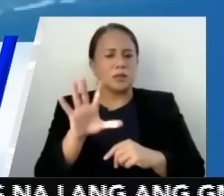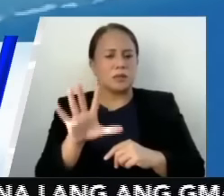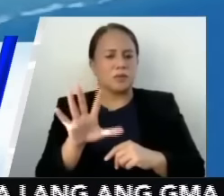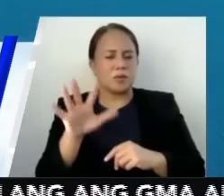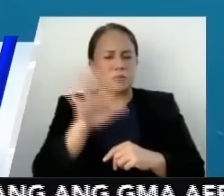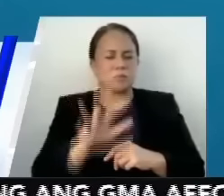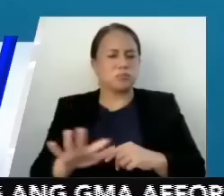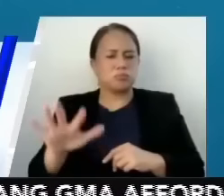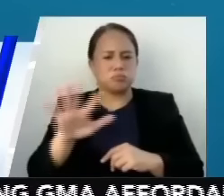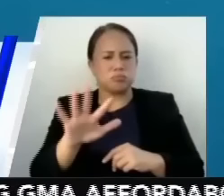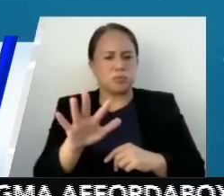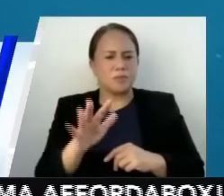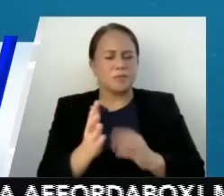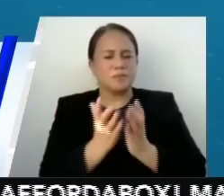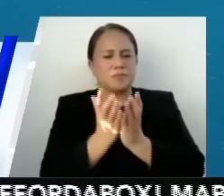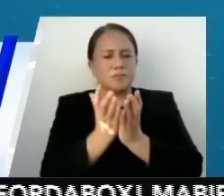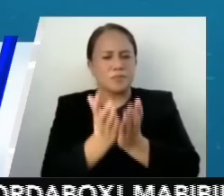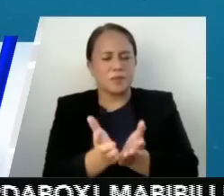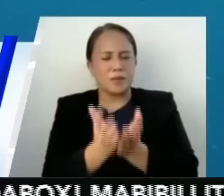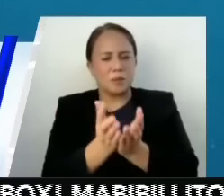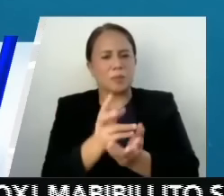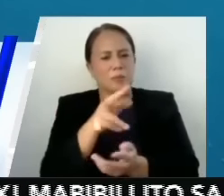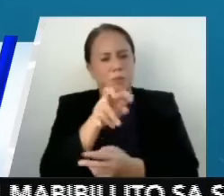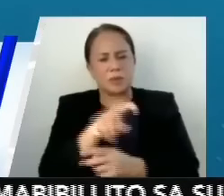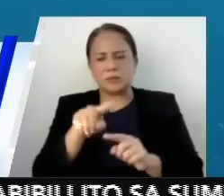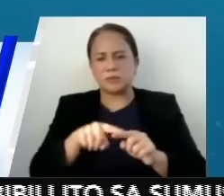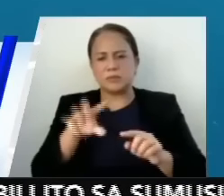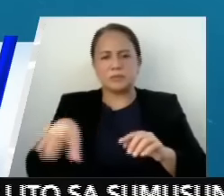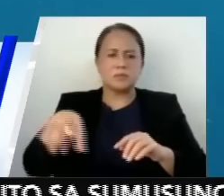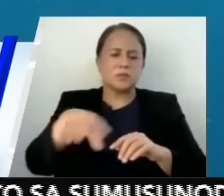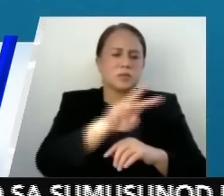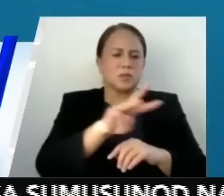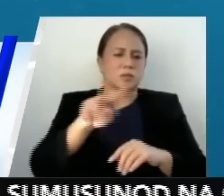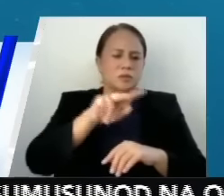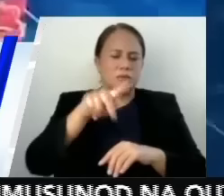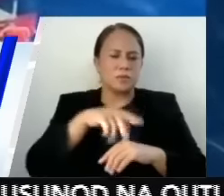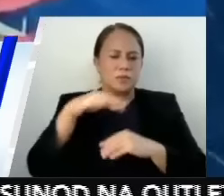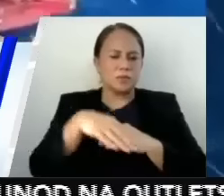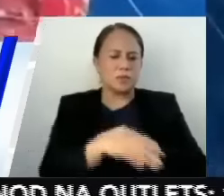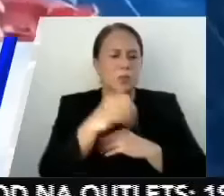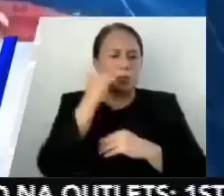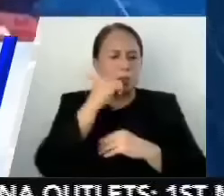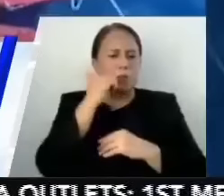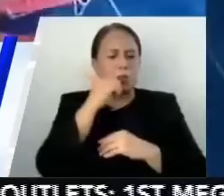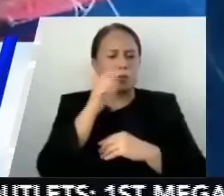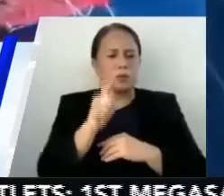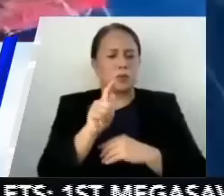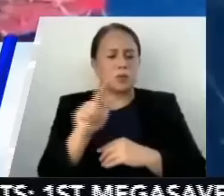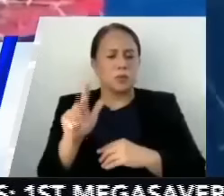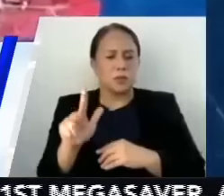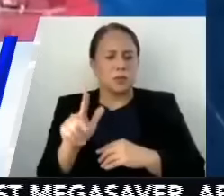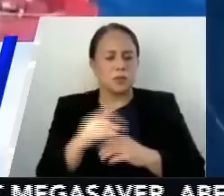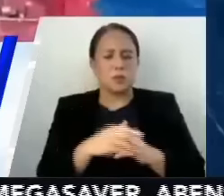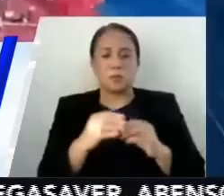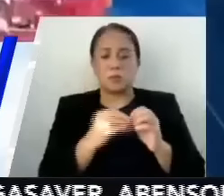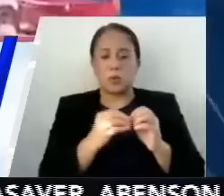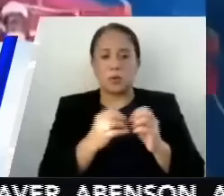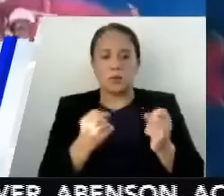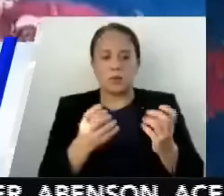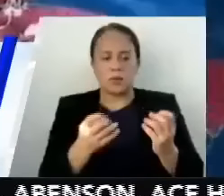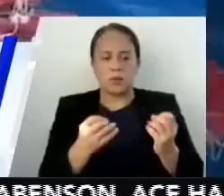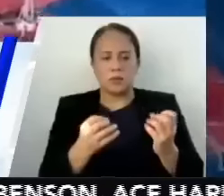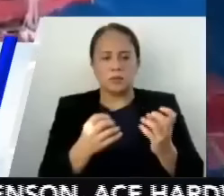militia vessels na namataan sa iba't ibang lugar sa West Philippine Sea kada araw noong 2023, mas marami kaysa sa mga nakalipas na